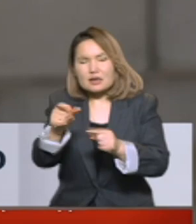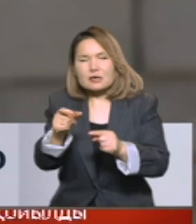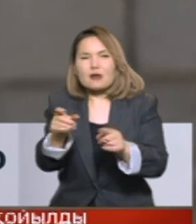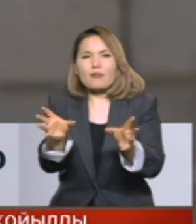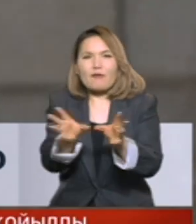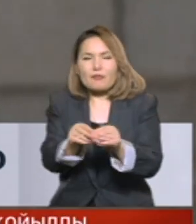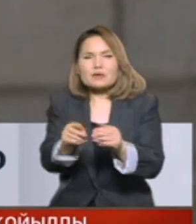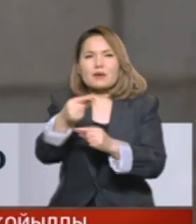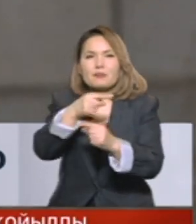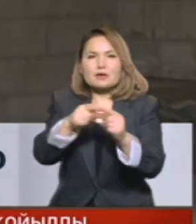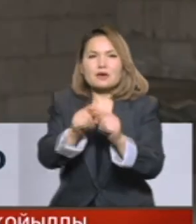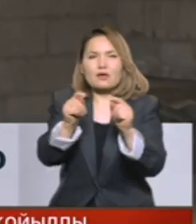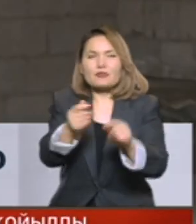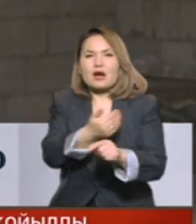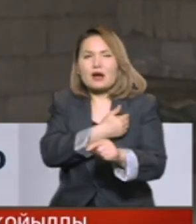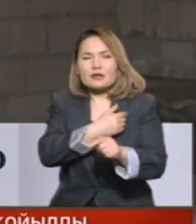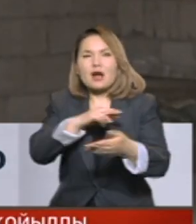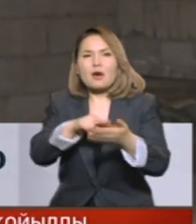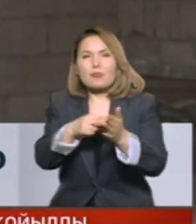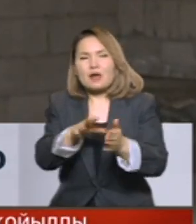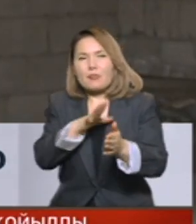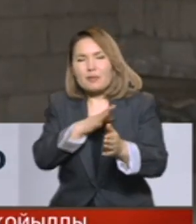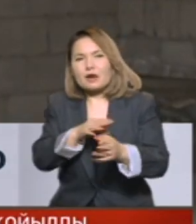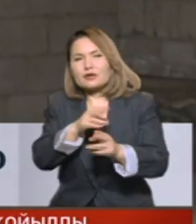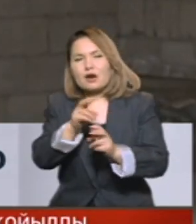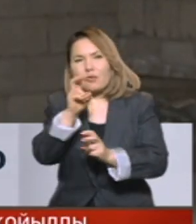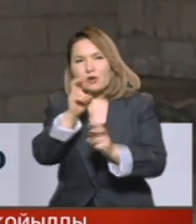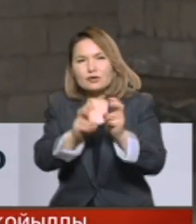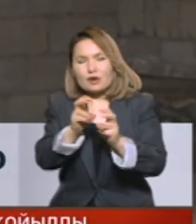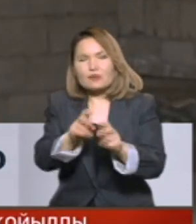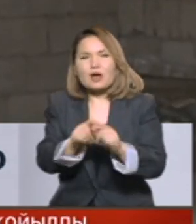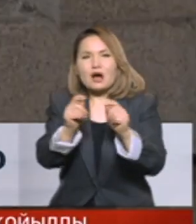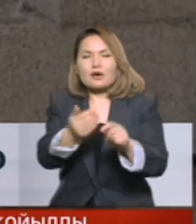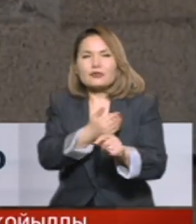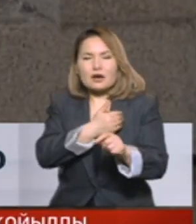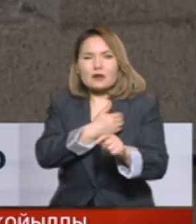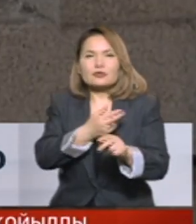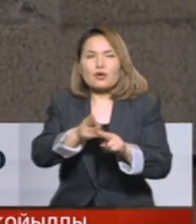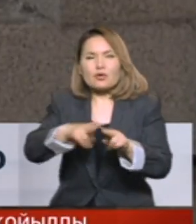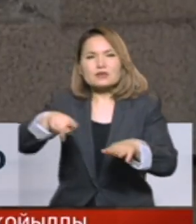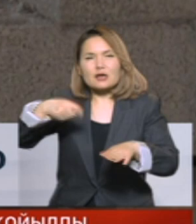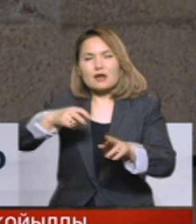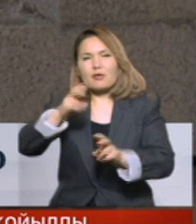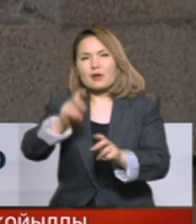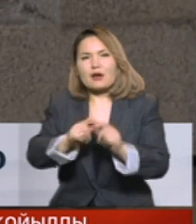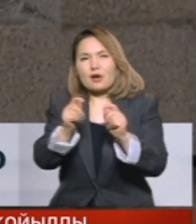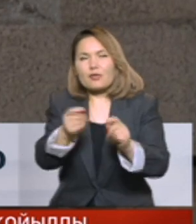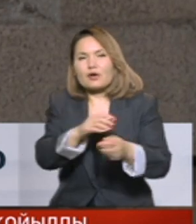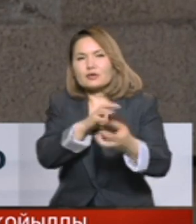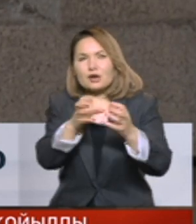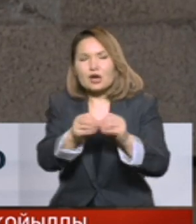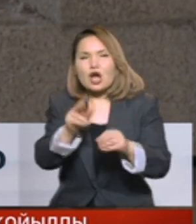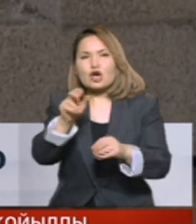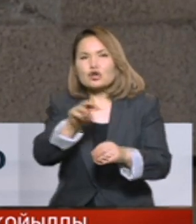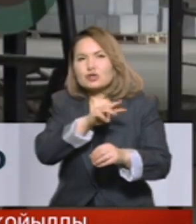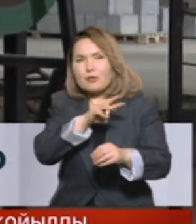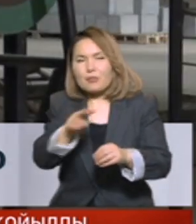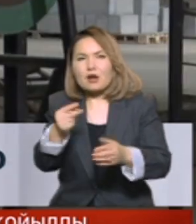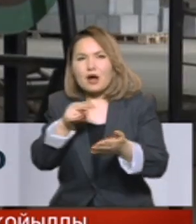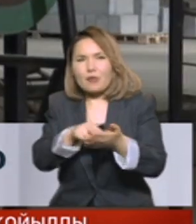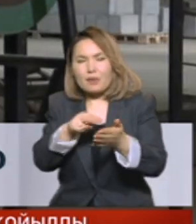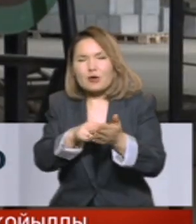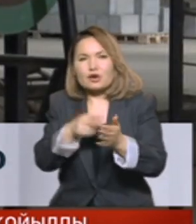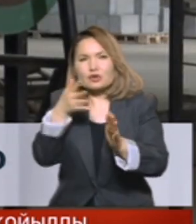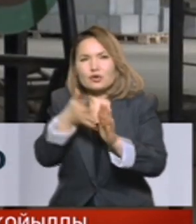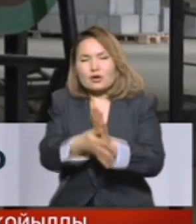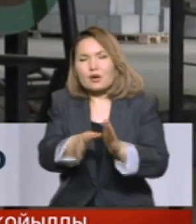құрылысын бастаған. Жылына 9 мың тонна өнім өндіруді жоспарлапты. Қасында тігін фабрикасы да бар. Қос нысанның құрылысы 300 миллион теңгеге жуық қаржыны